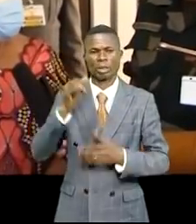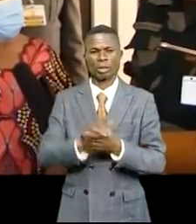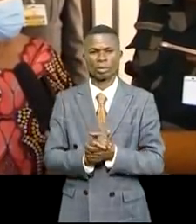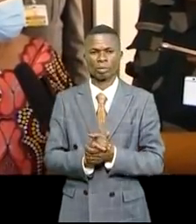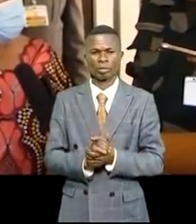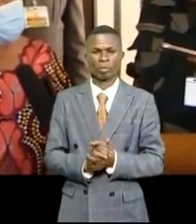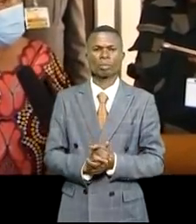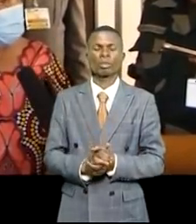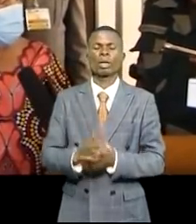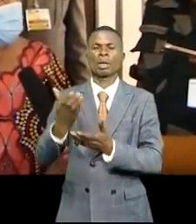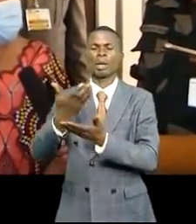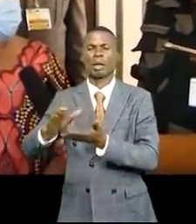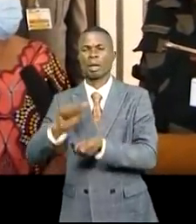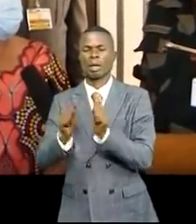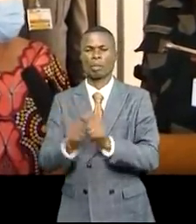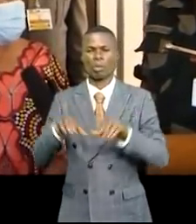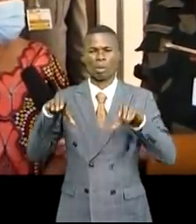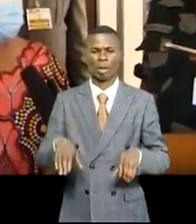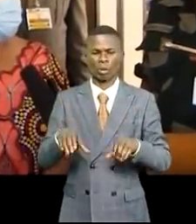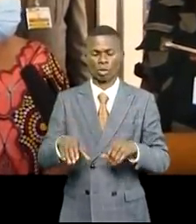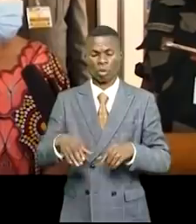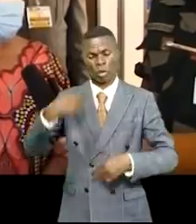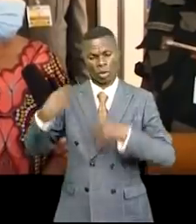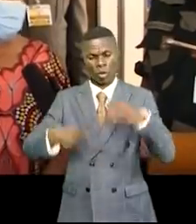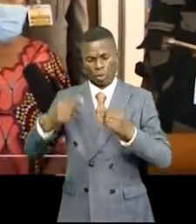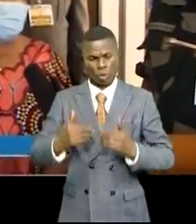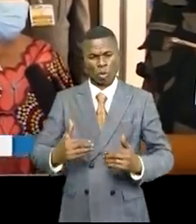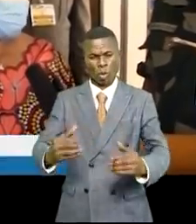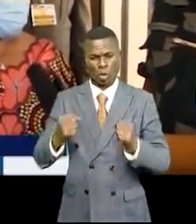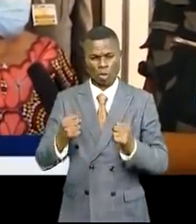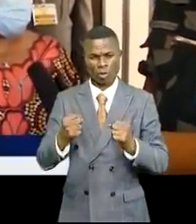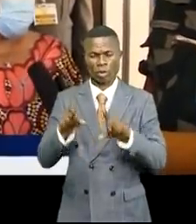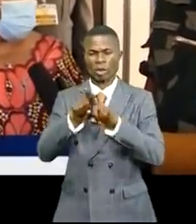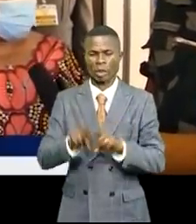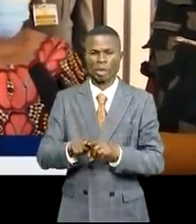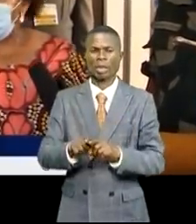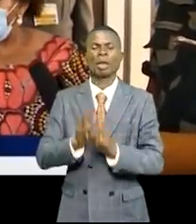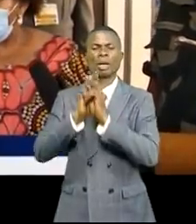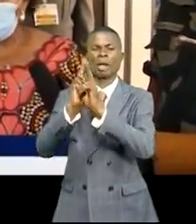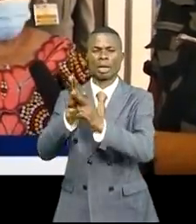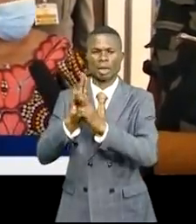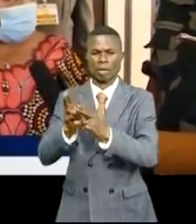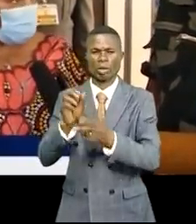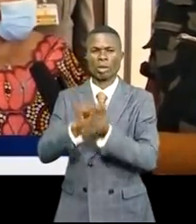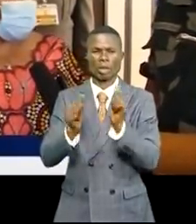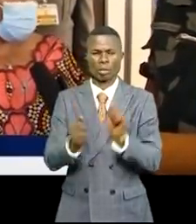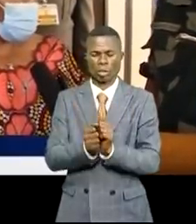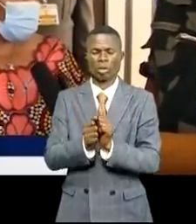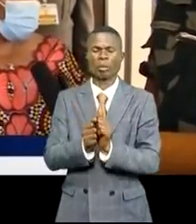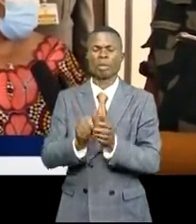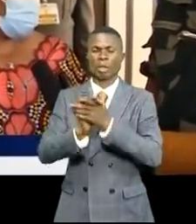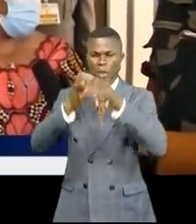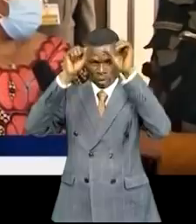partie congolaise. Mais après nos discussions qui ont été fructueuses, nous sommes venus faire rapport au président de la